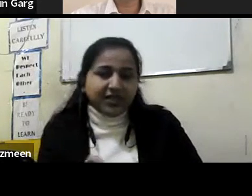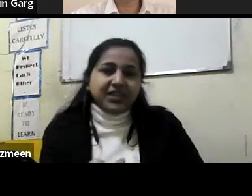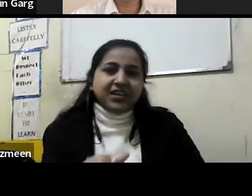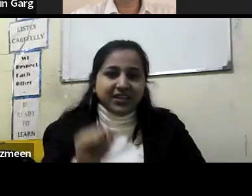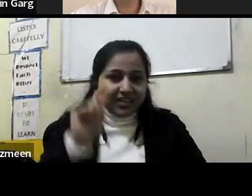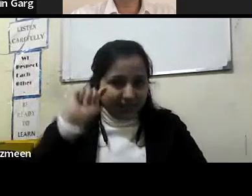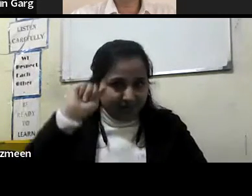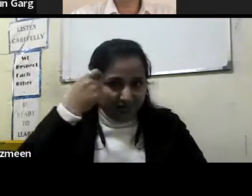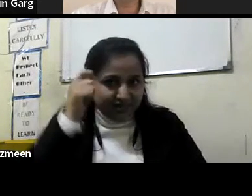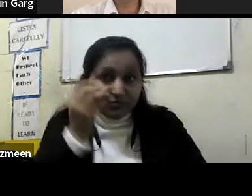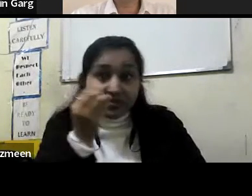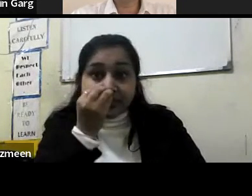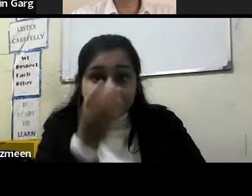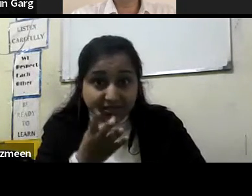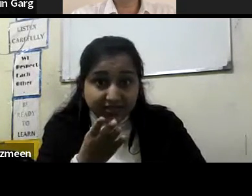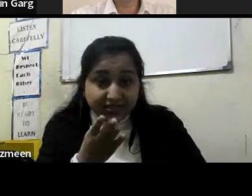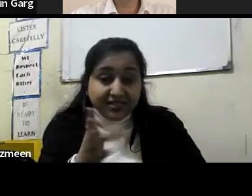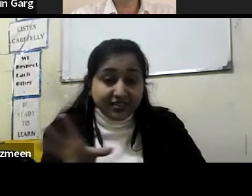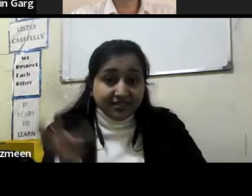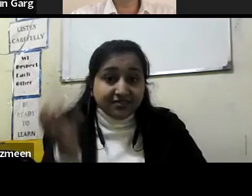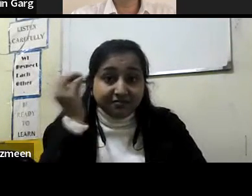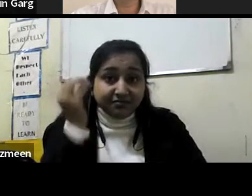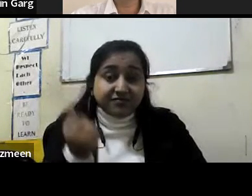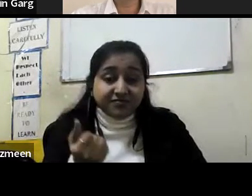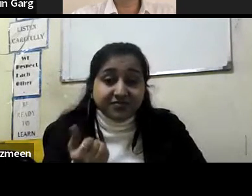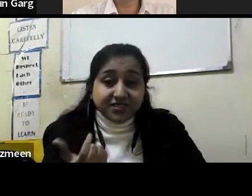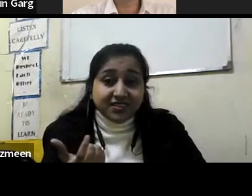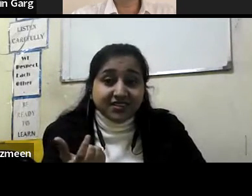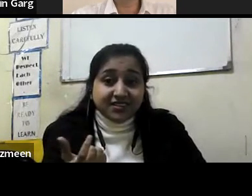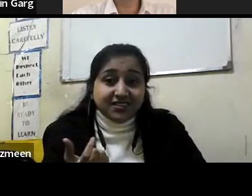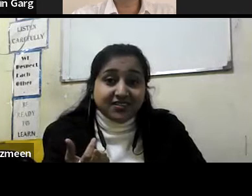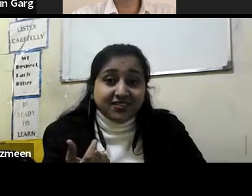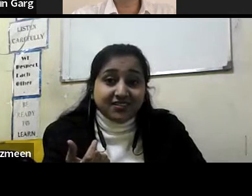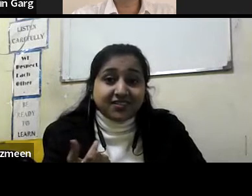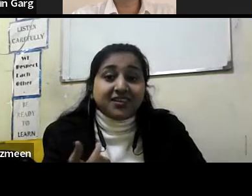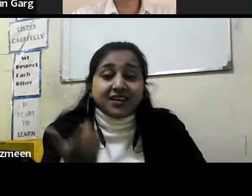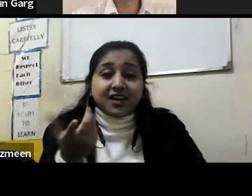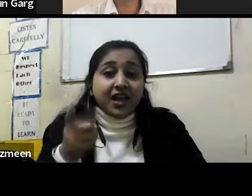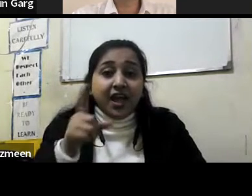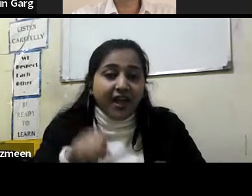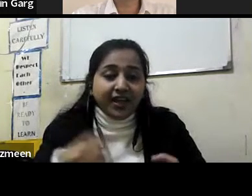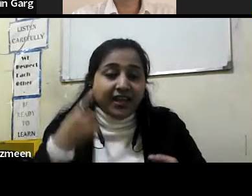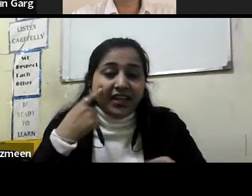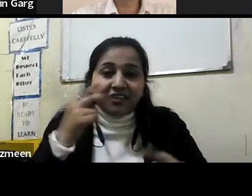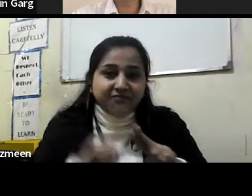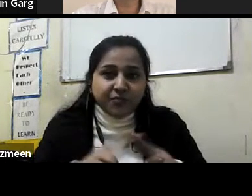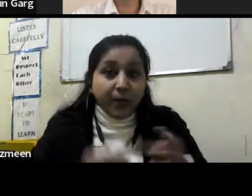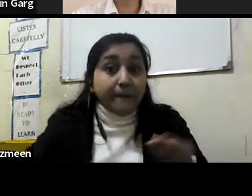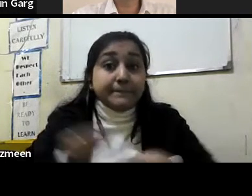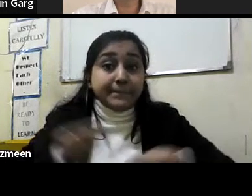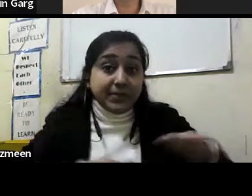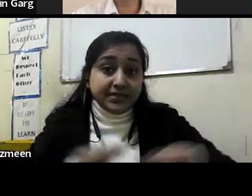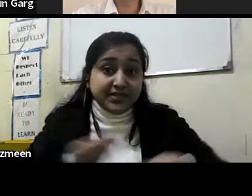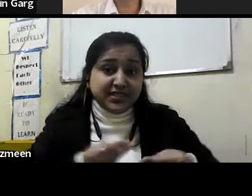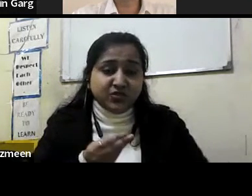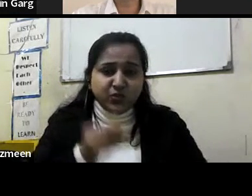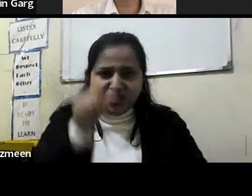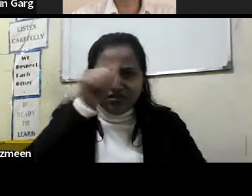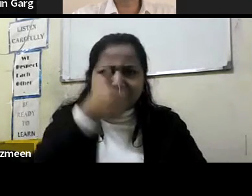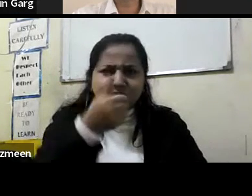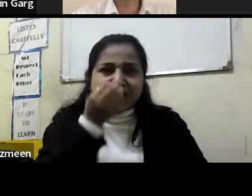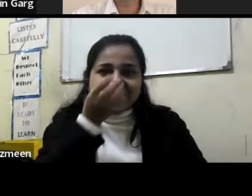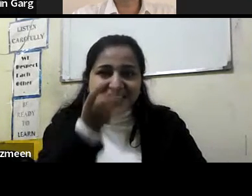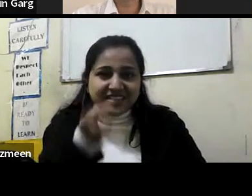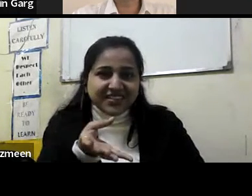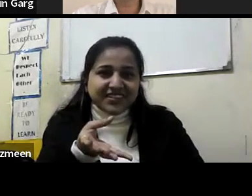ज्यादा समझ में आने लगे हैं, क्योंकि एंटरप्रेन्योरशिप वैसे तो कहने को तो उद्यमिता की बात होती है हिंदी में, लेकिन थोड़ा मिक्सचर